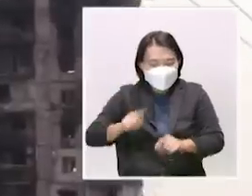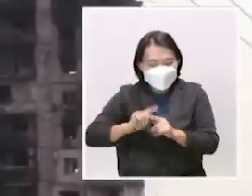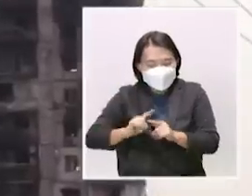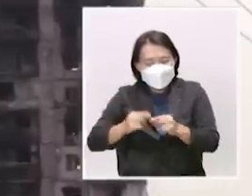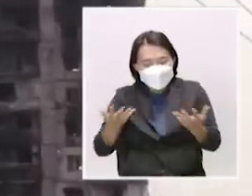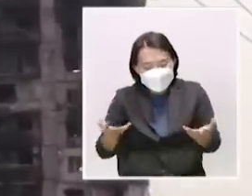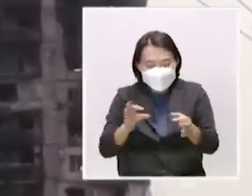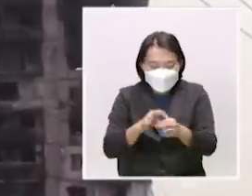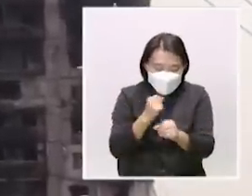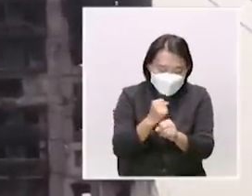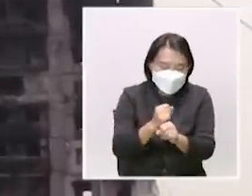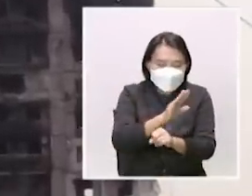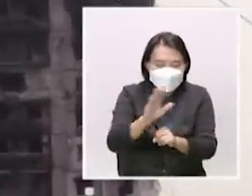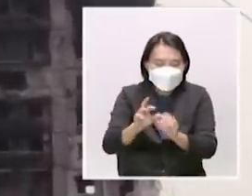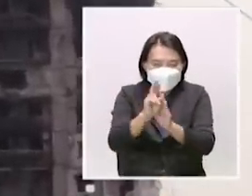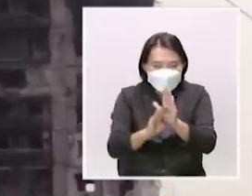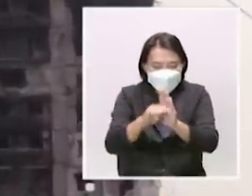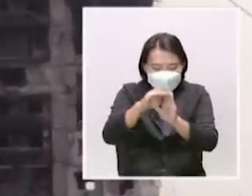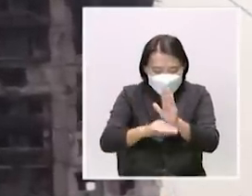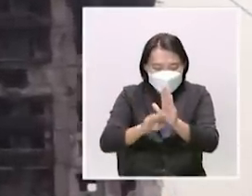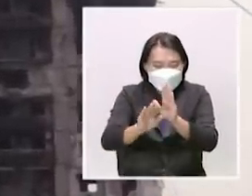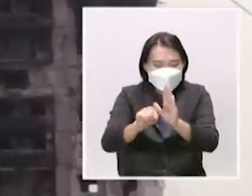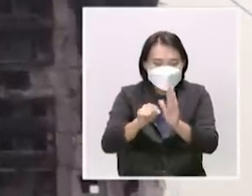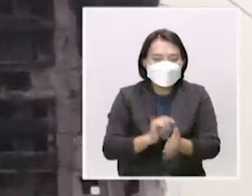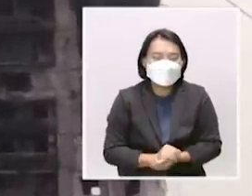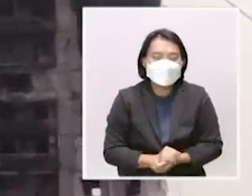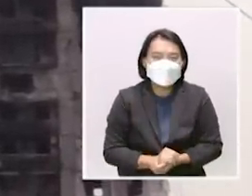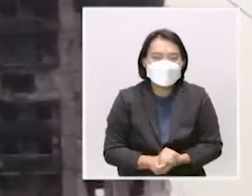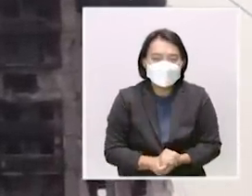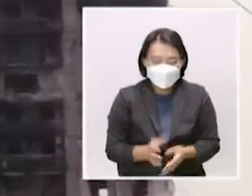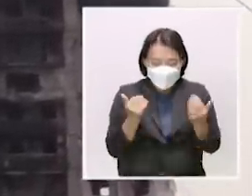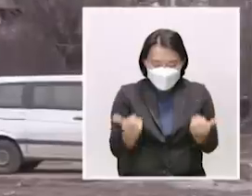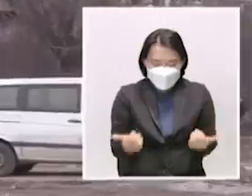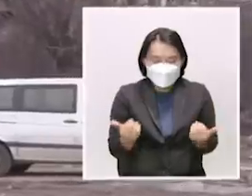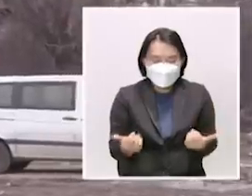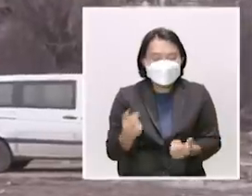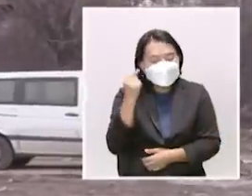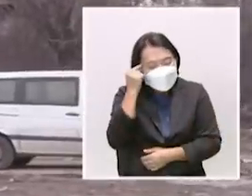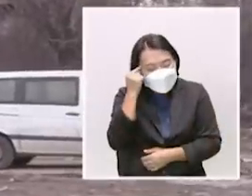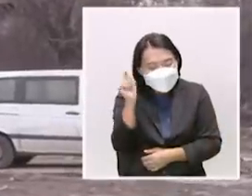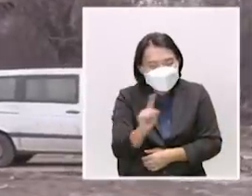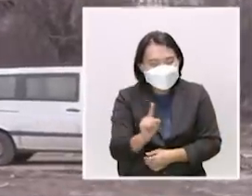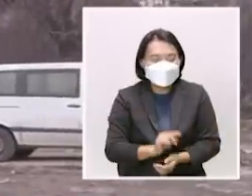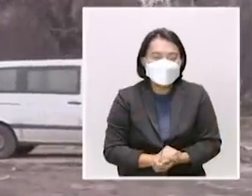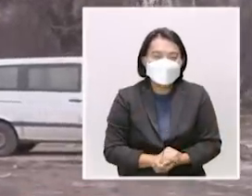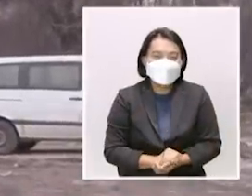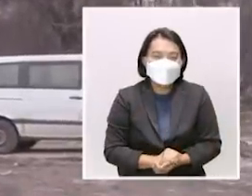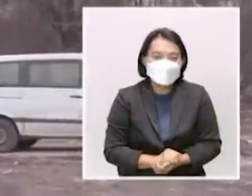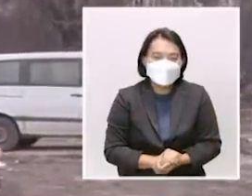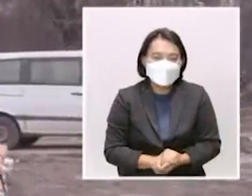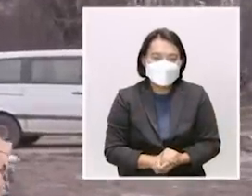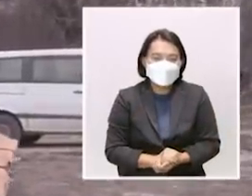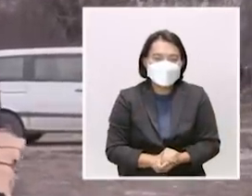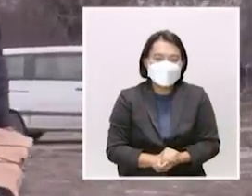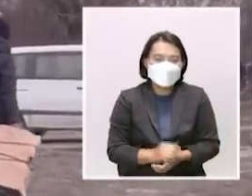อกเป็ Brexit อะไรอยนฉะนระเบียบโลกนั้นสันคร แต่รอนี้คิดว่ามันทำให้มัน